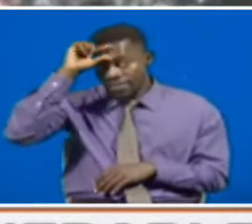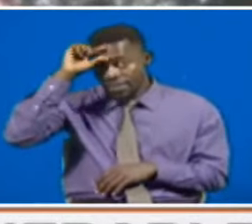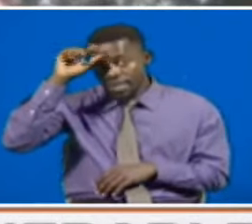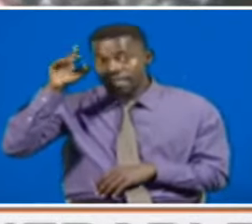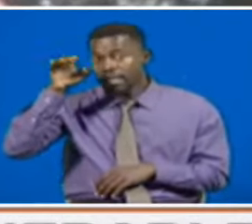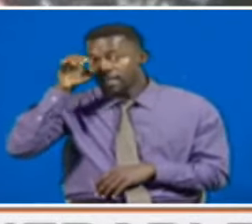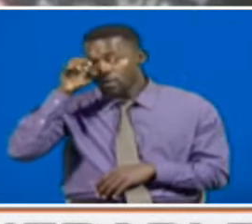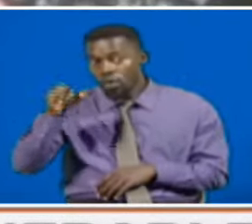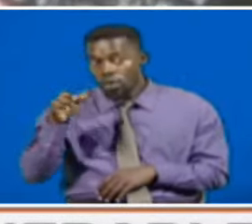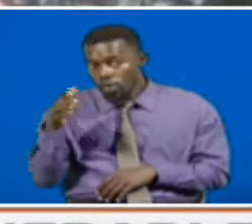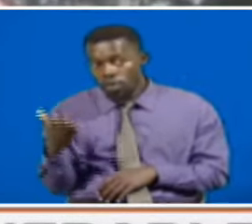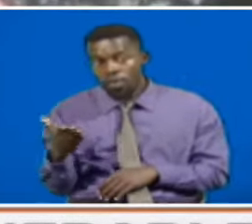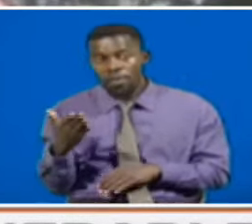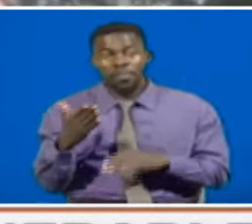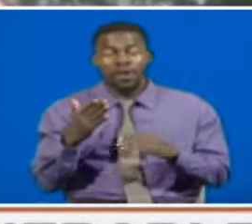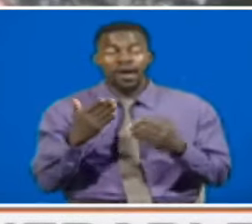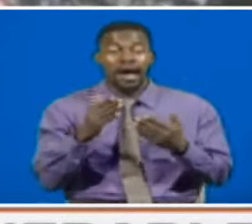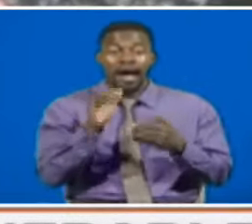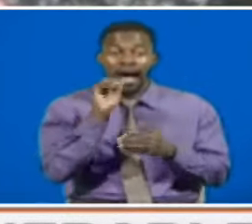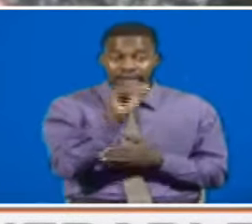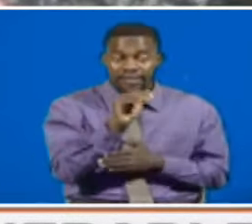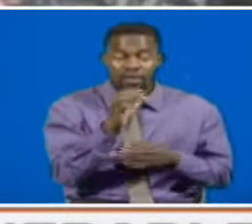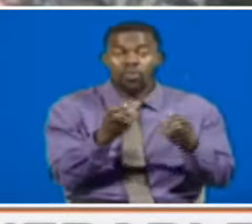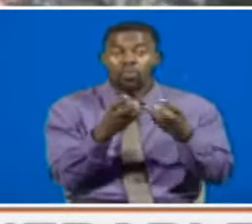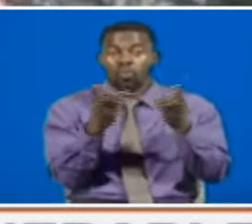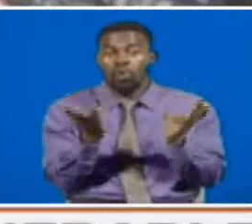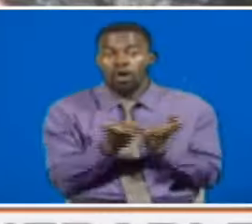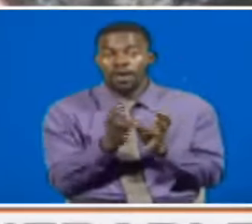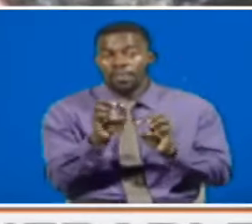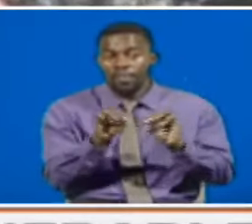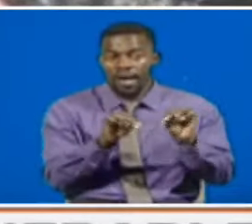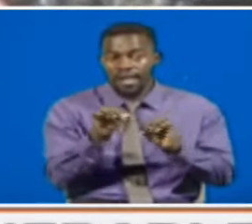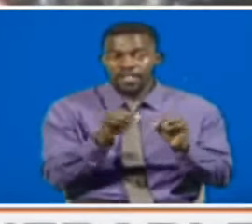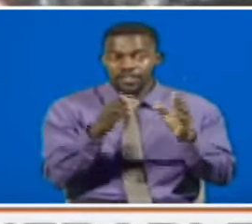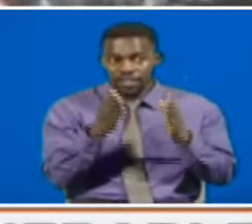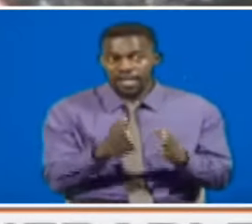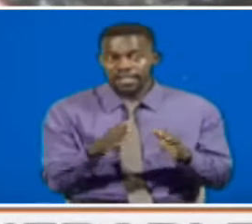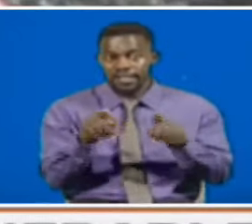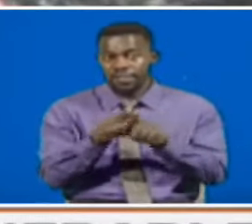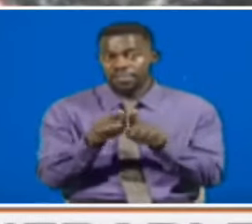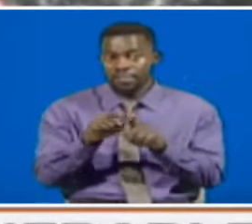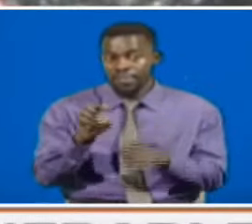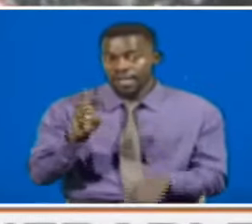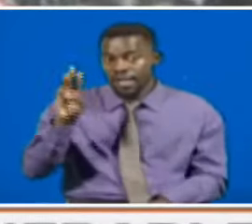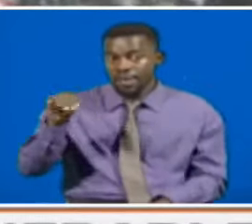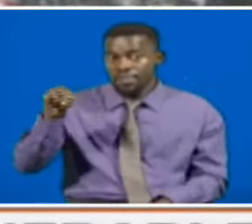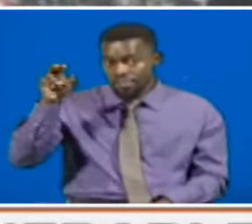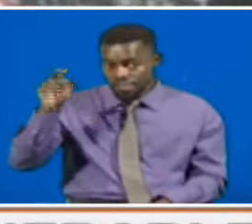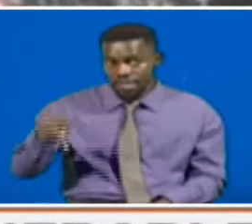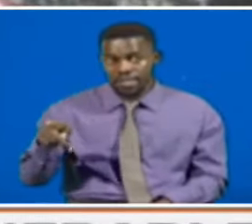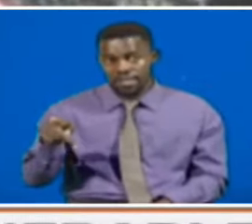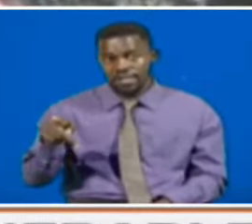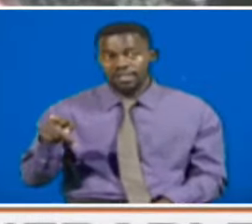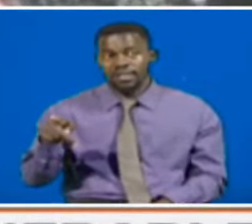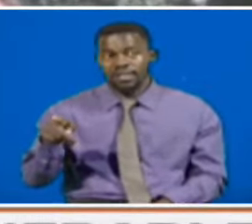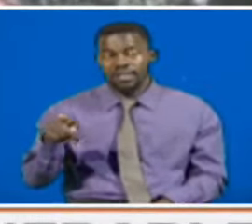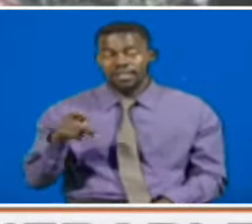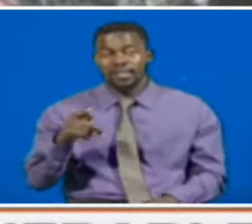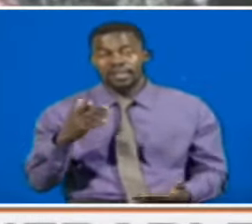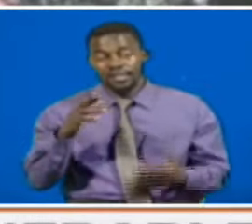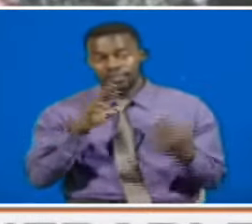manager mumkalishe, mumuulize, na pia mheshimiwa pia mimi nitamfikishia salamu. Yule